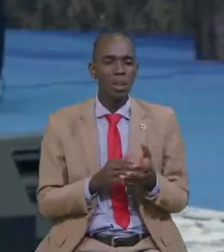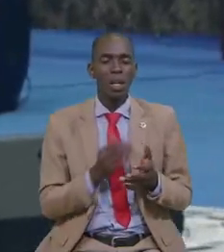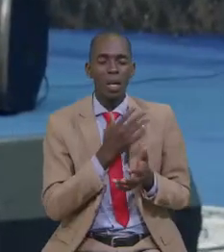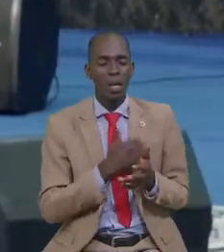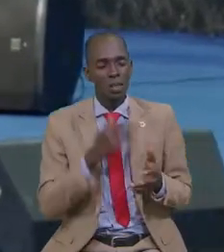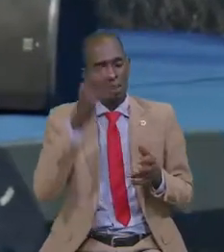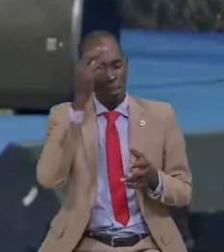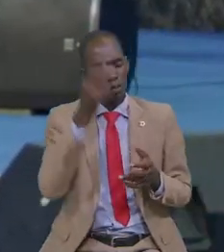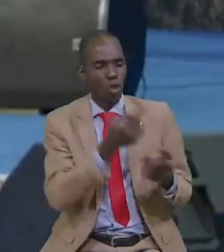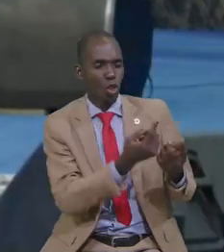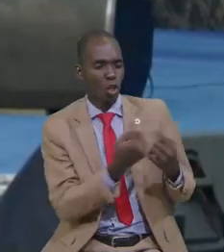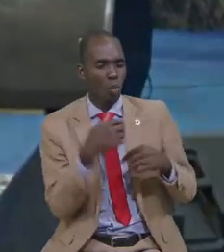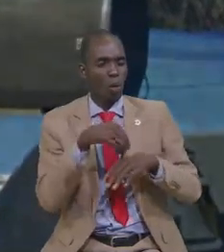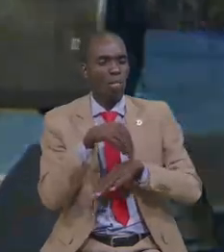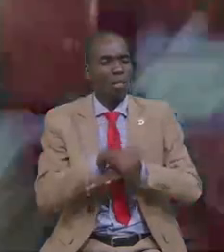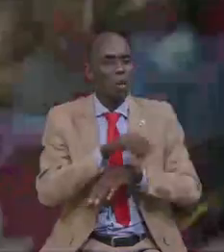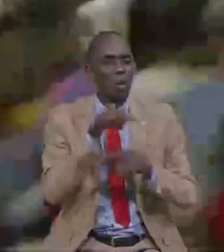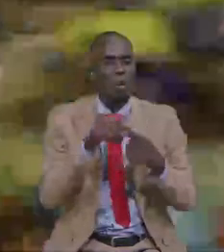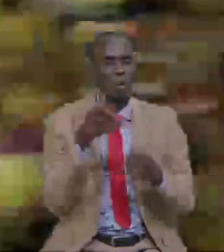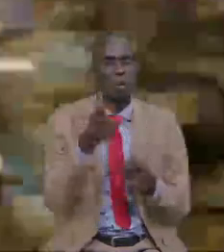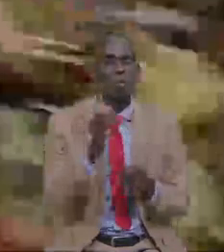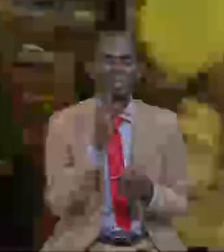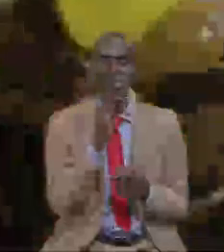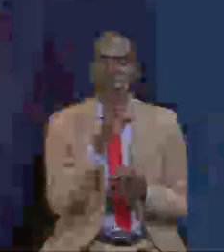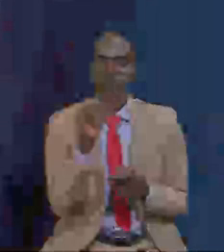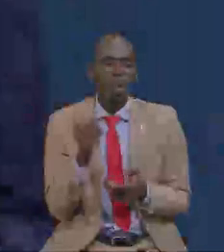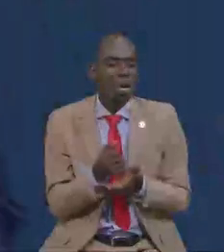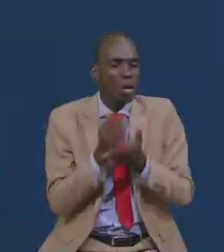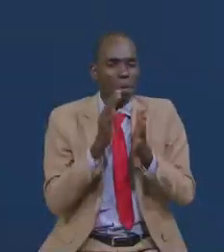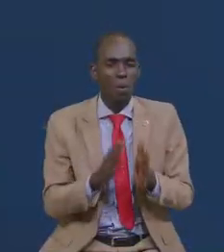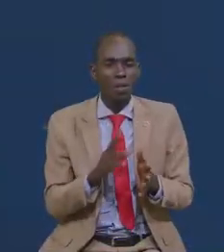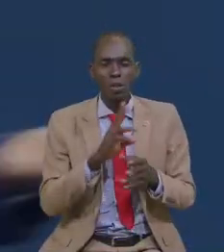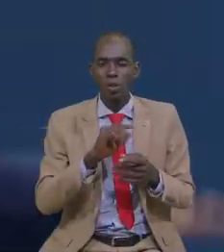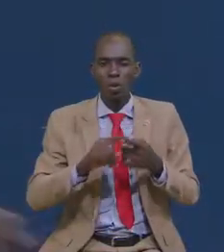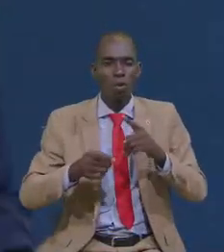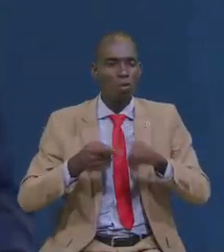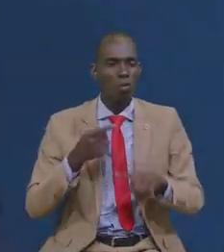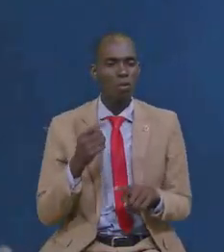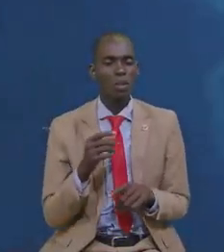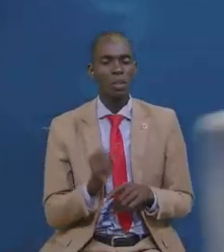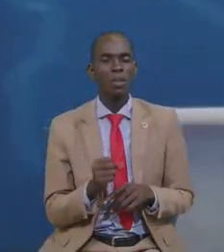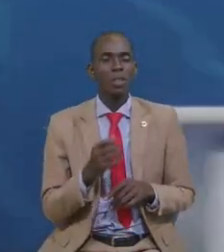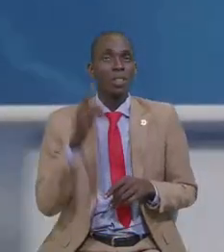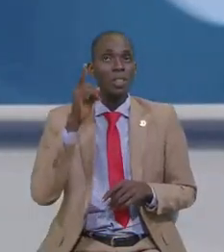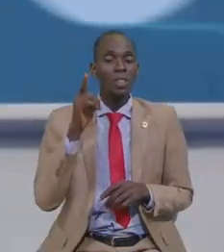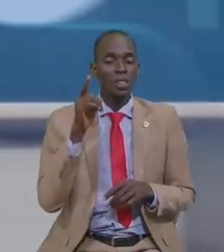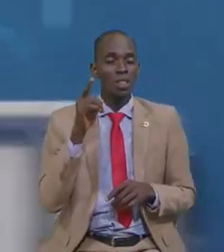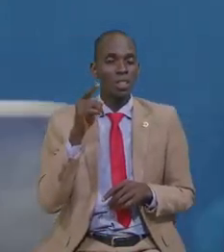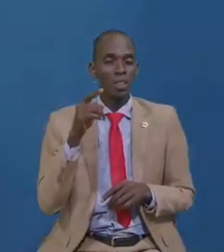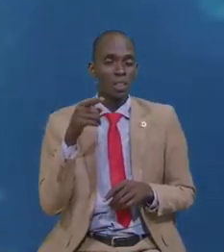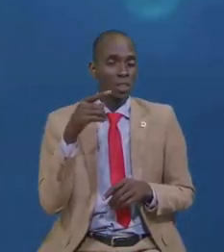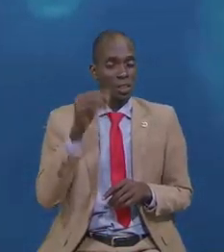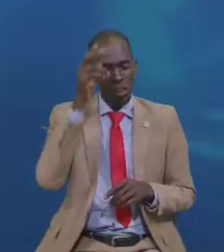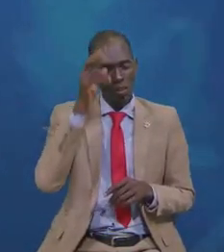Il est encore venu. Il vient la nuit. Lorsqu'il n'y a pas de secours, lorsqu'il n'y a pas de compagnon, il vient la